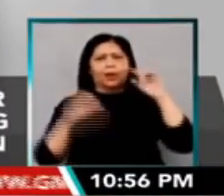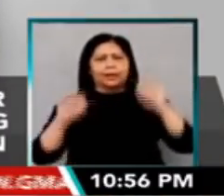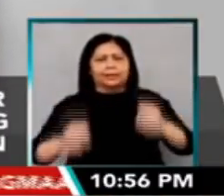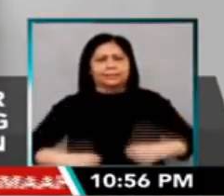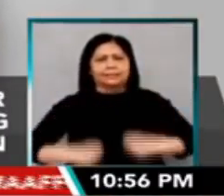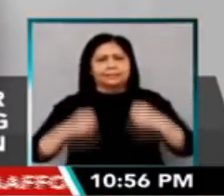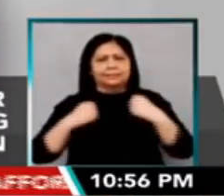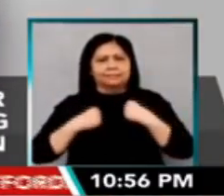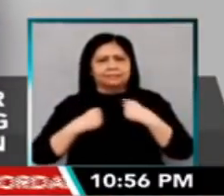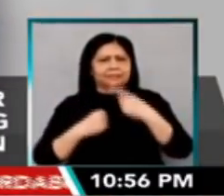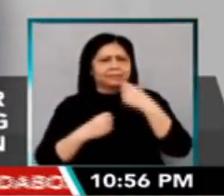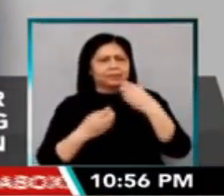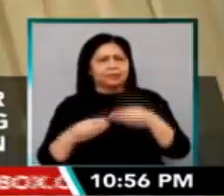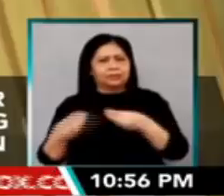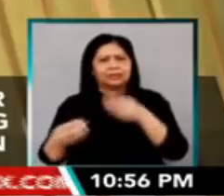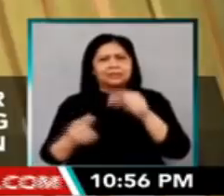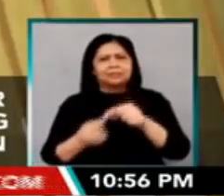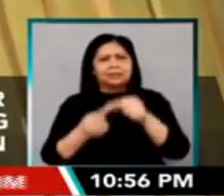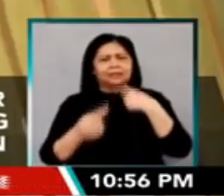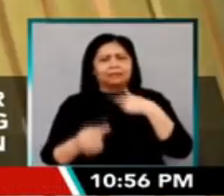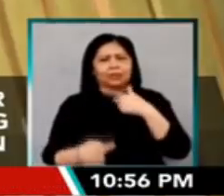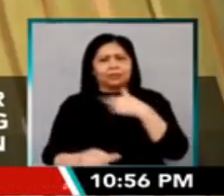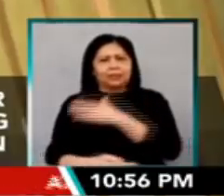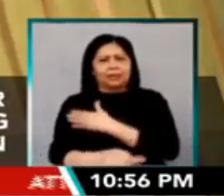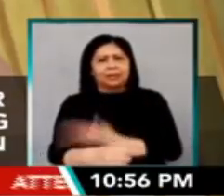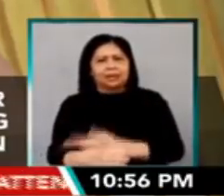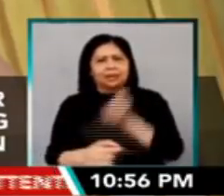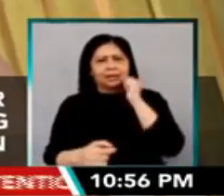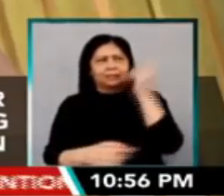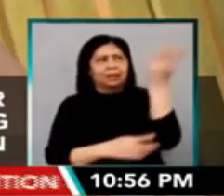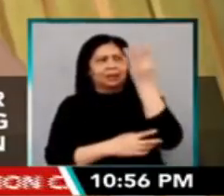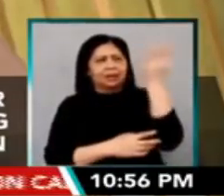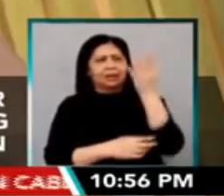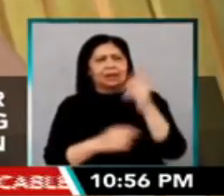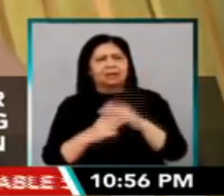anak ko. Nung inambulansya nila ako, ang word ko na nun, pagod na ako,